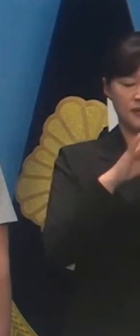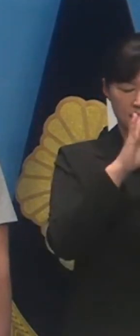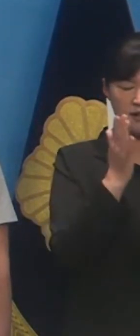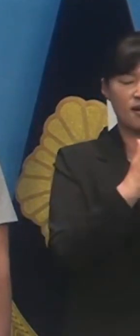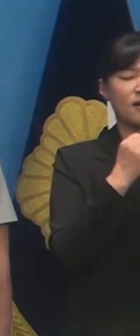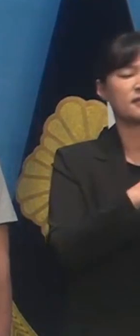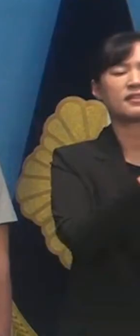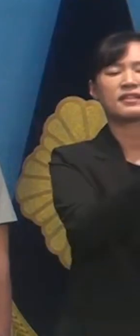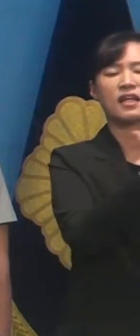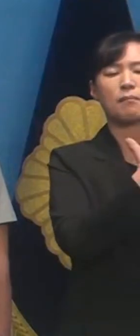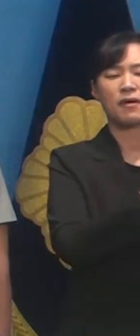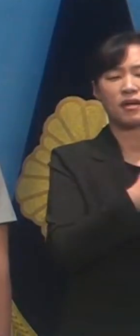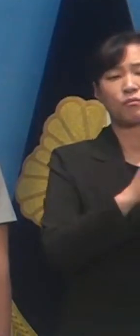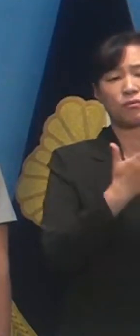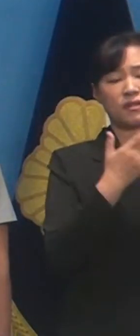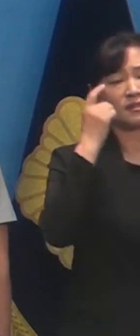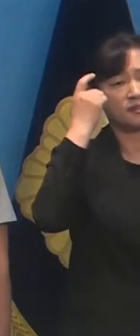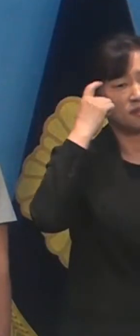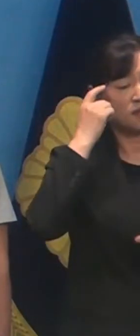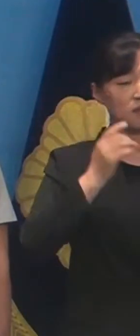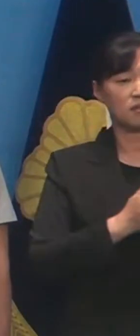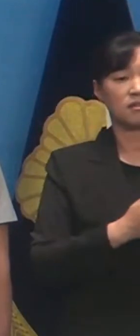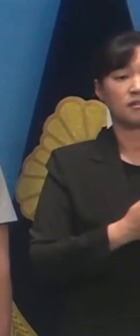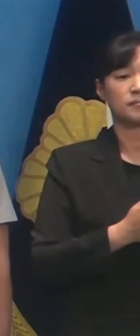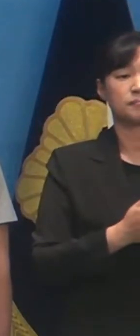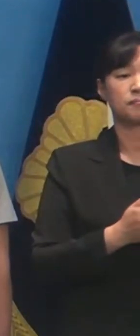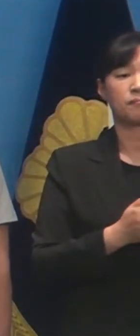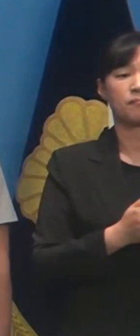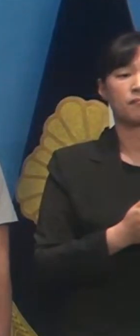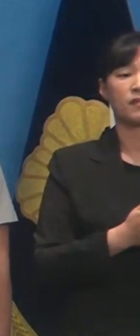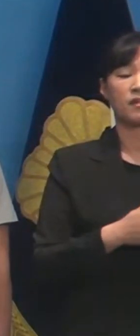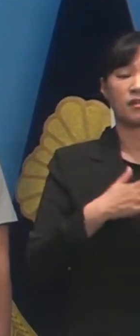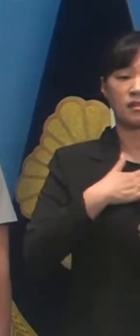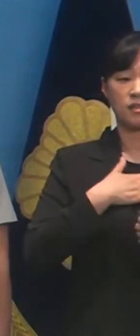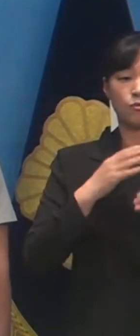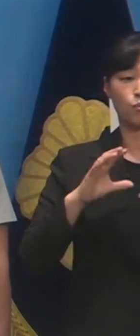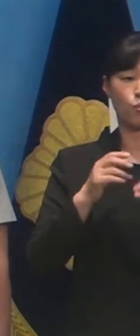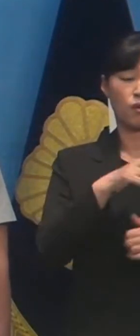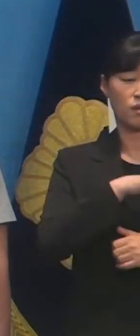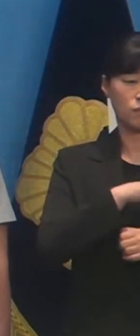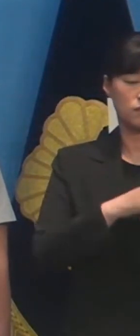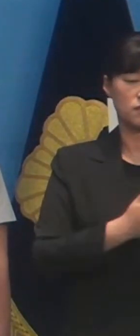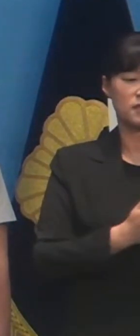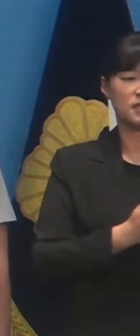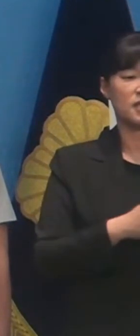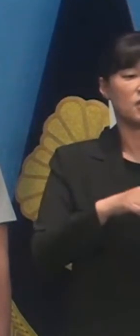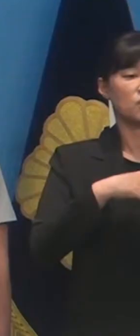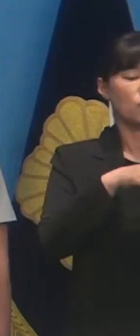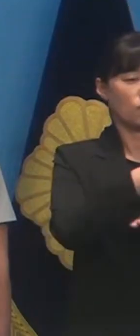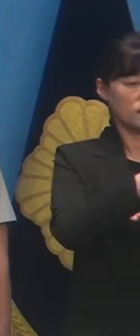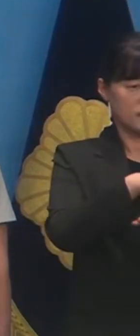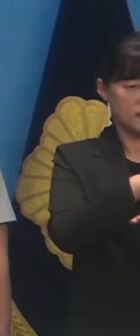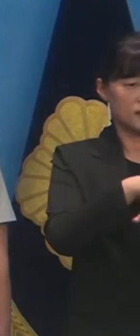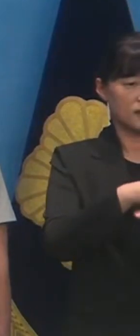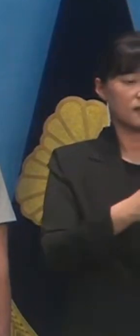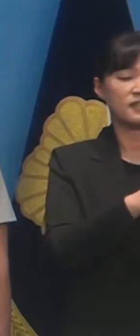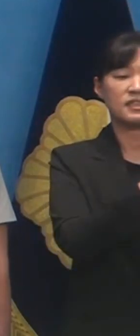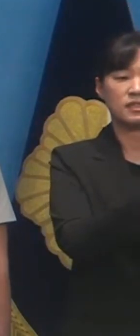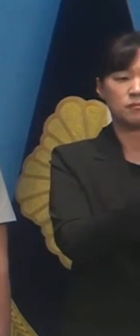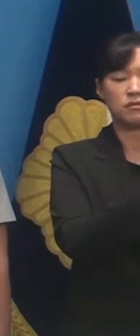있는지 답해야 한다고 생각합니다. 저는 정무위원회 소속 의원으로서 정책금융기관이자